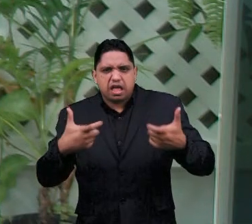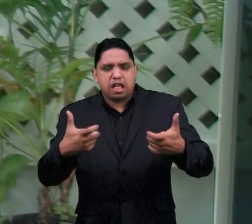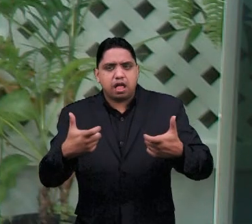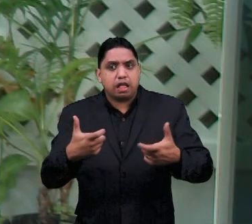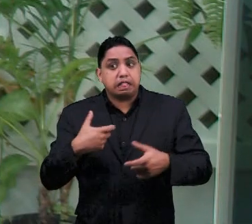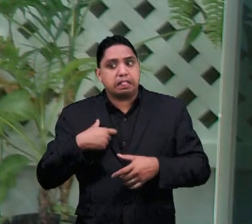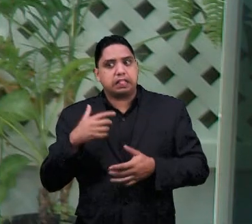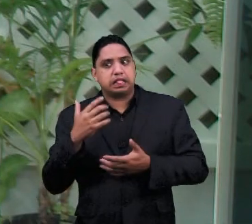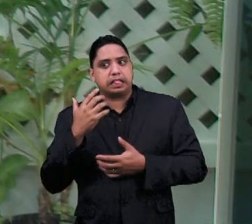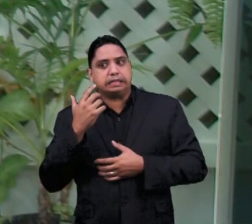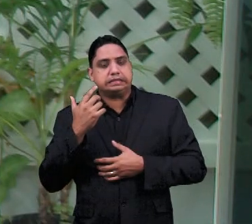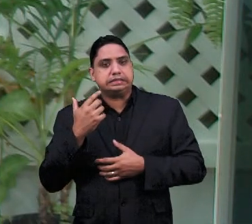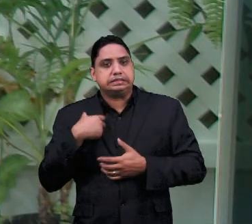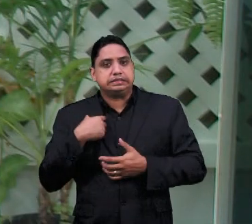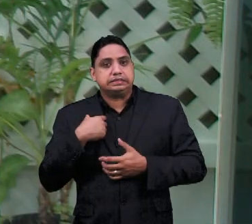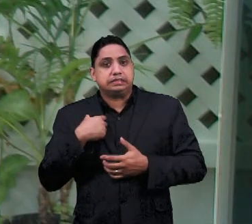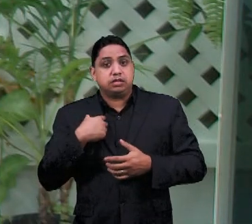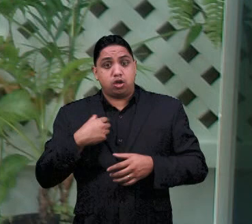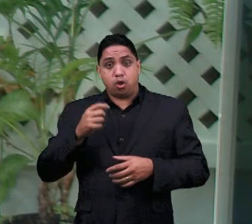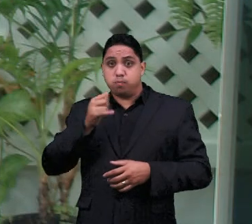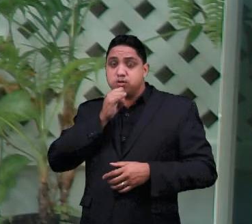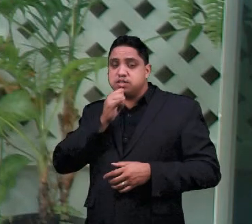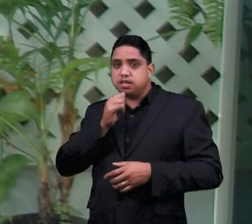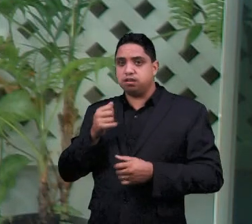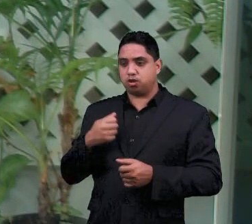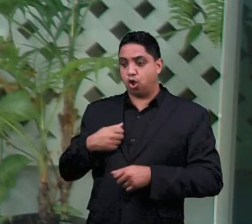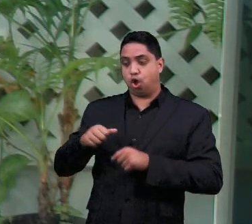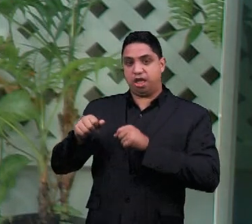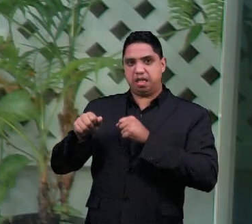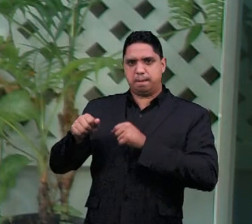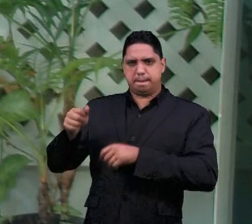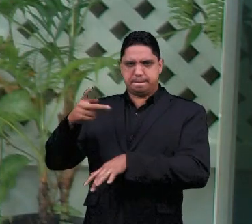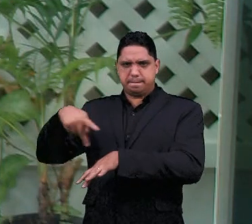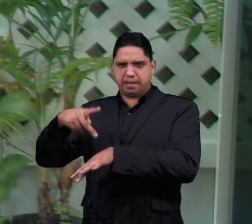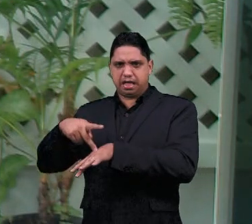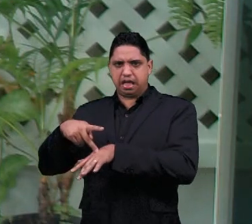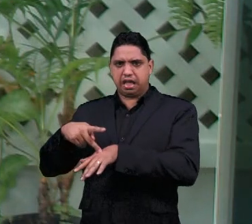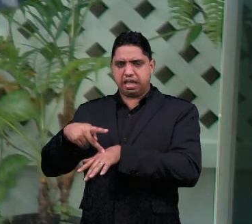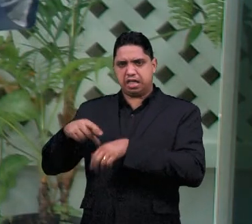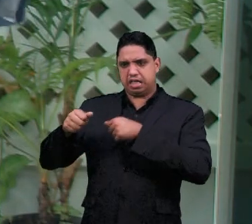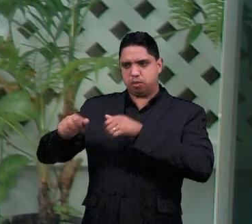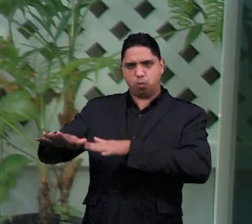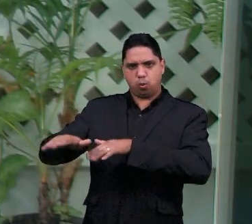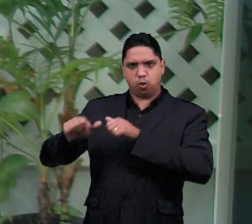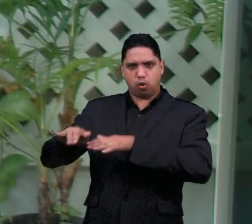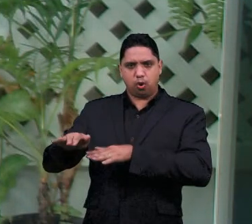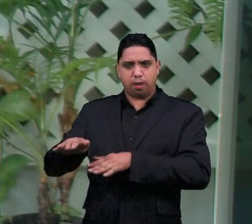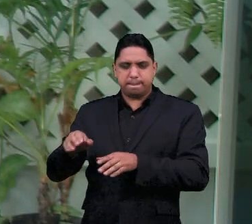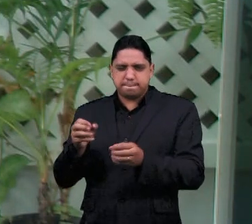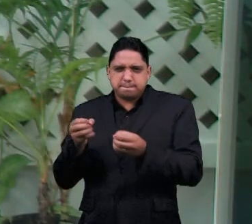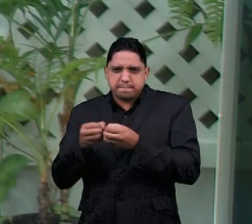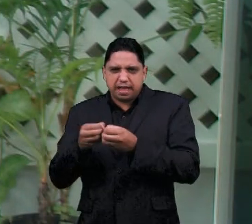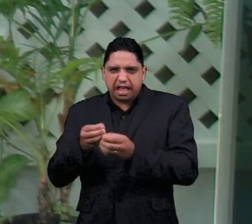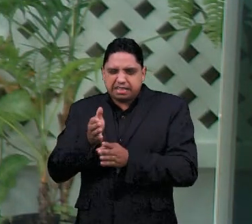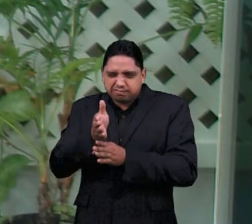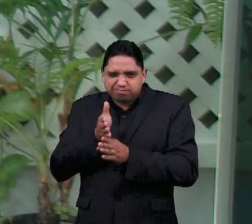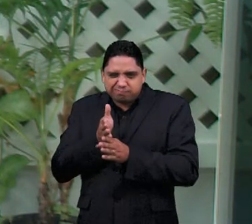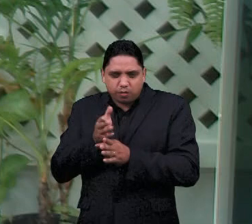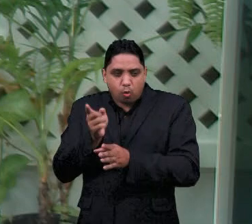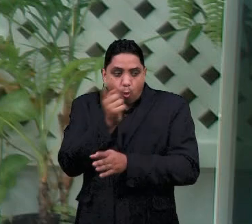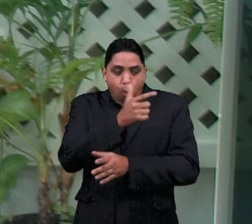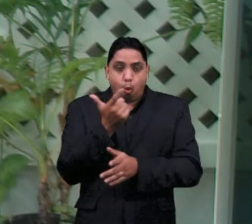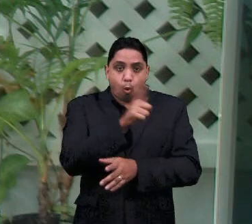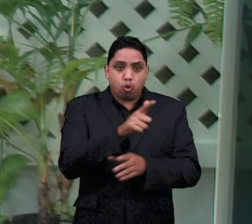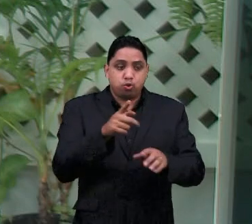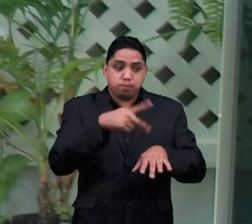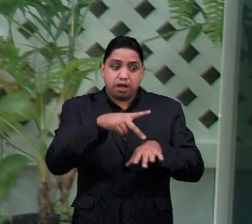des rumeurs de guerre. C'est quoi une rumeur de guerre? La rumeur de guerre, c'est de dire les troupes de